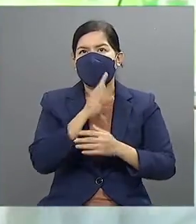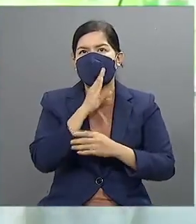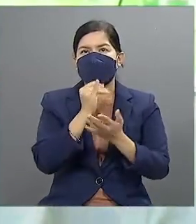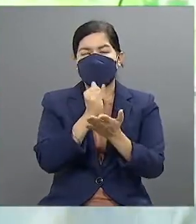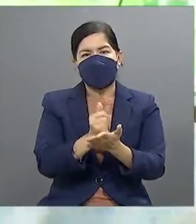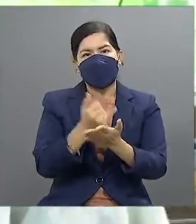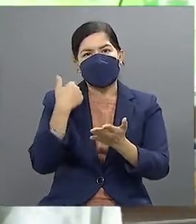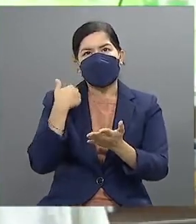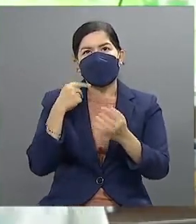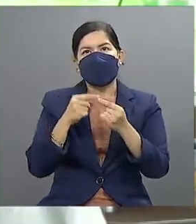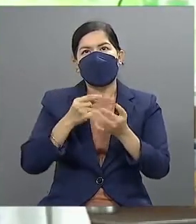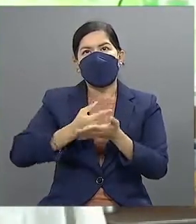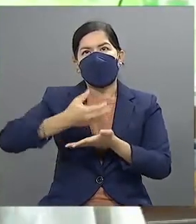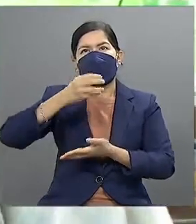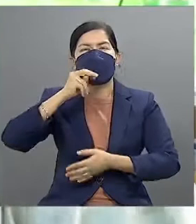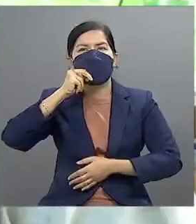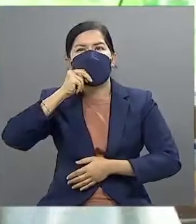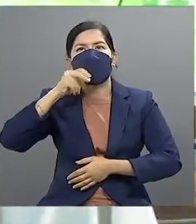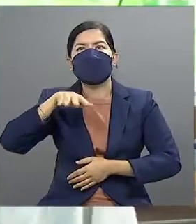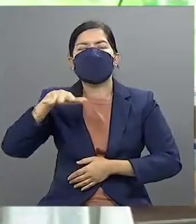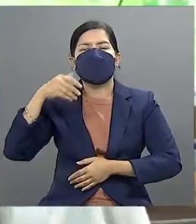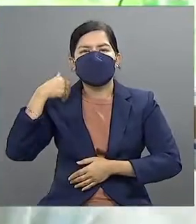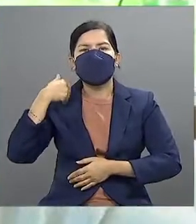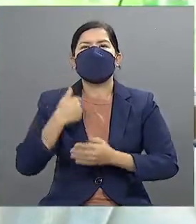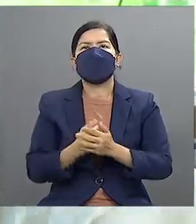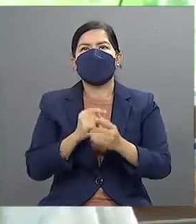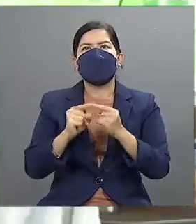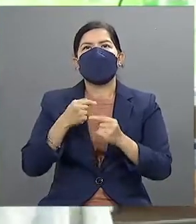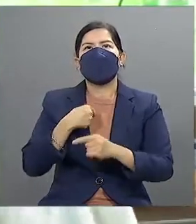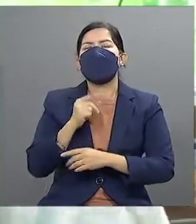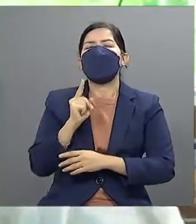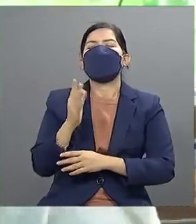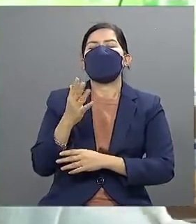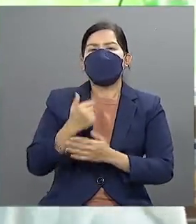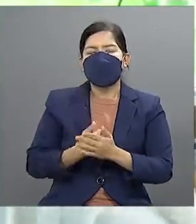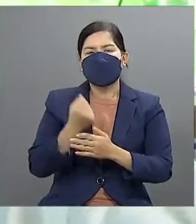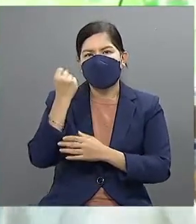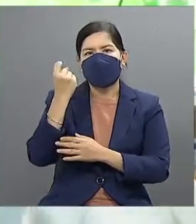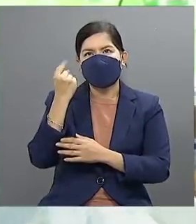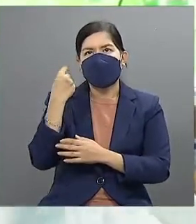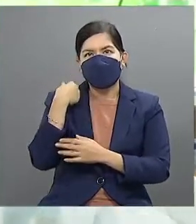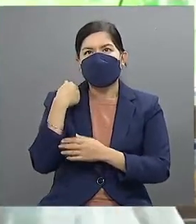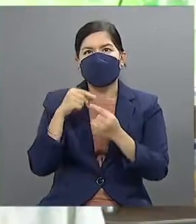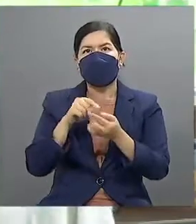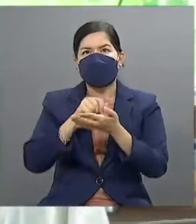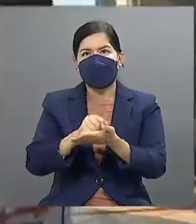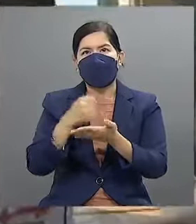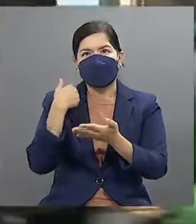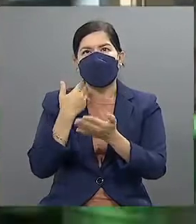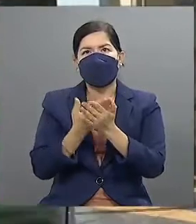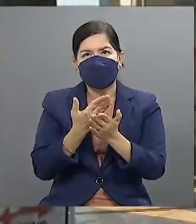ดใหญ่หนึ่งขวดก็คือเขาก็นั่งเลยทั้งวันแต่เราก็ไม่ได้ติไม่ได้ว่าอะไรเพราะว่าจริงๆค่าบริการเราก็เป็น100บาทต่อเตียงต่อท่านต่อวัน